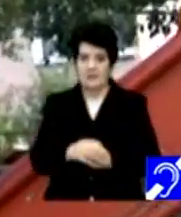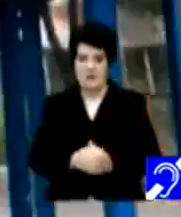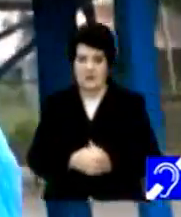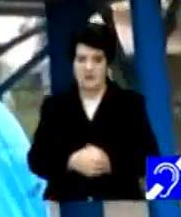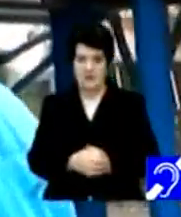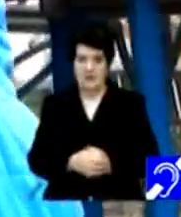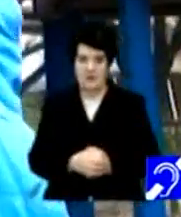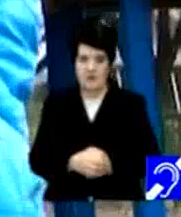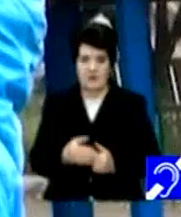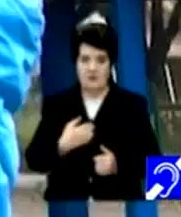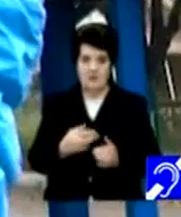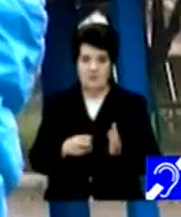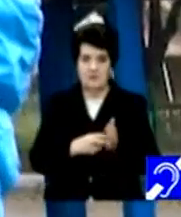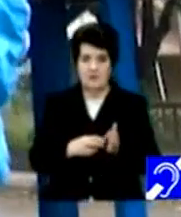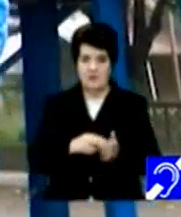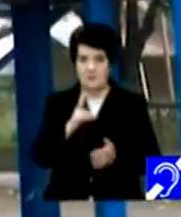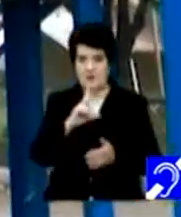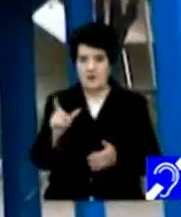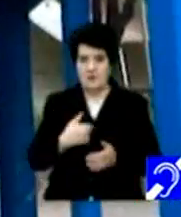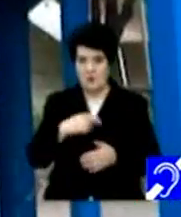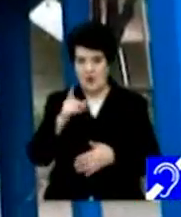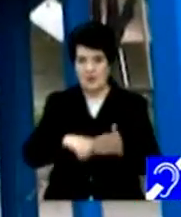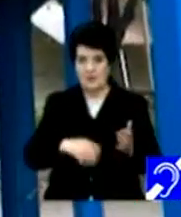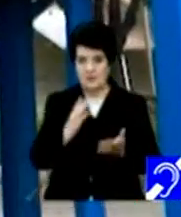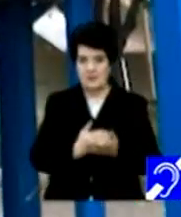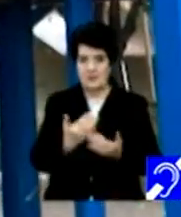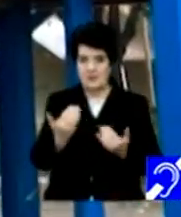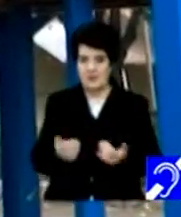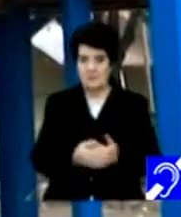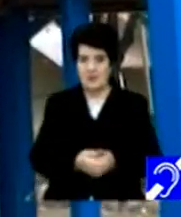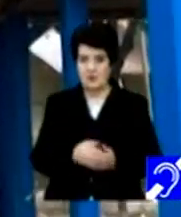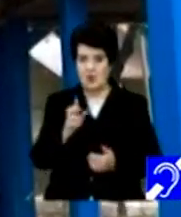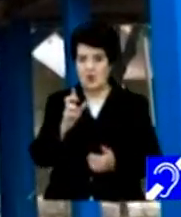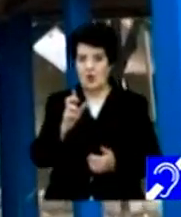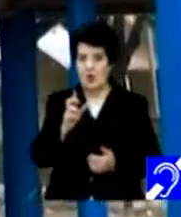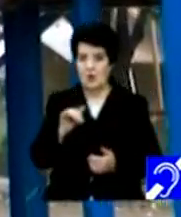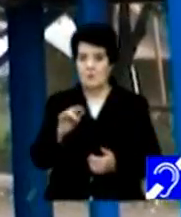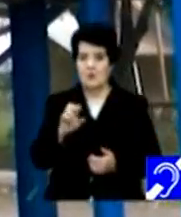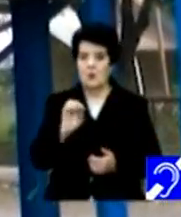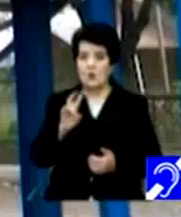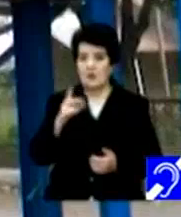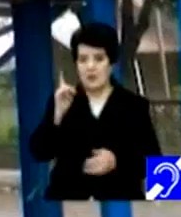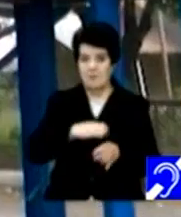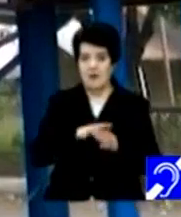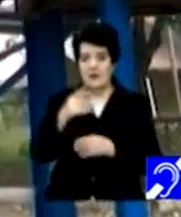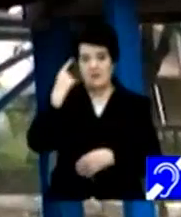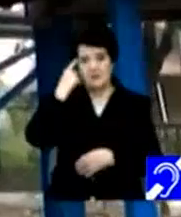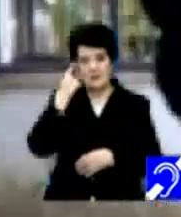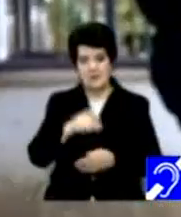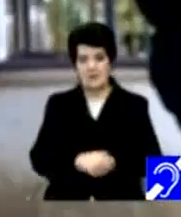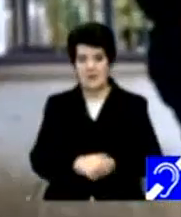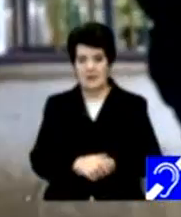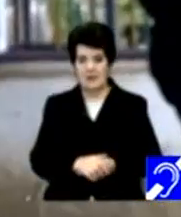pe ea. Nu mă tem că noi credem că fântâna e plină cu beton și ne urcăm și sărim pe trube, pe